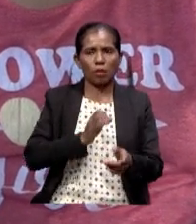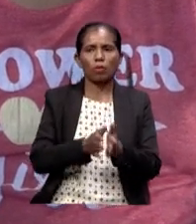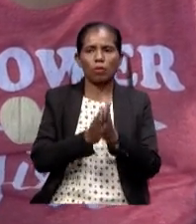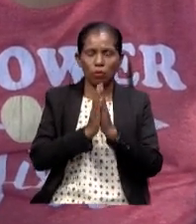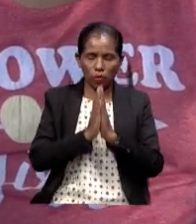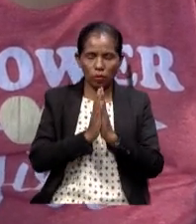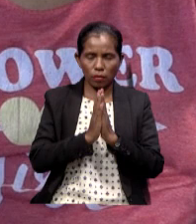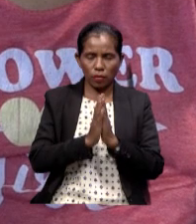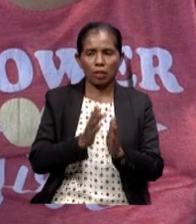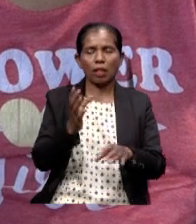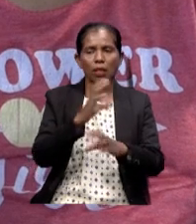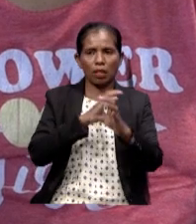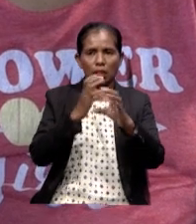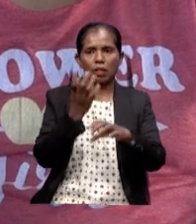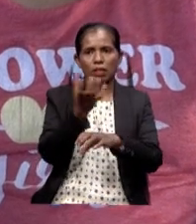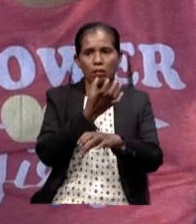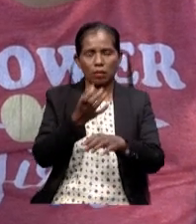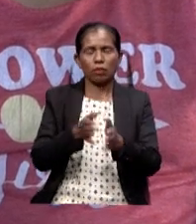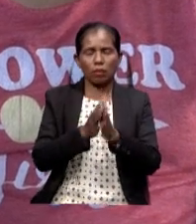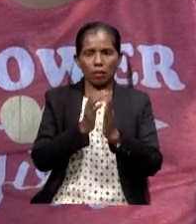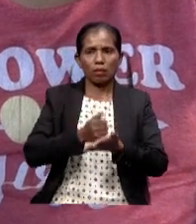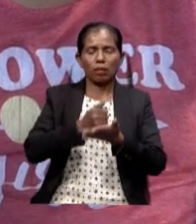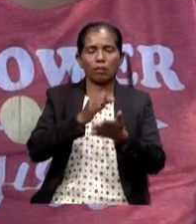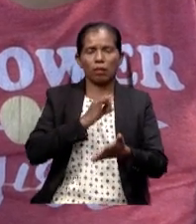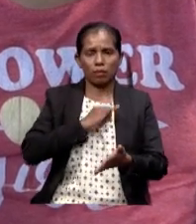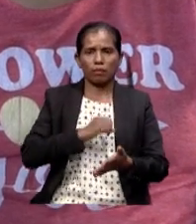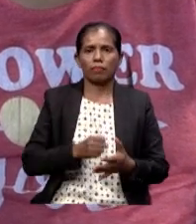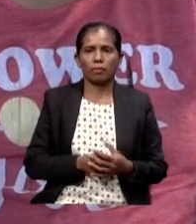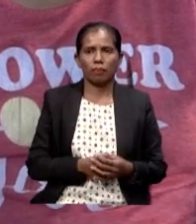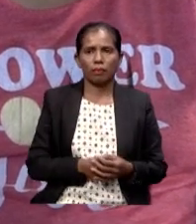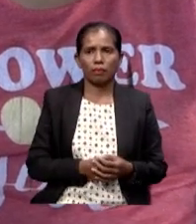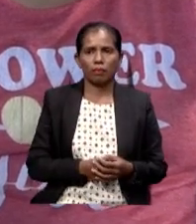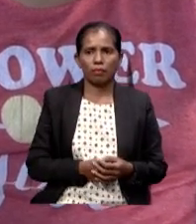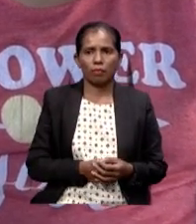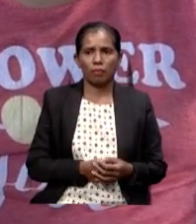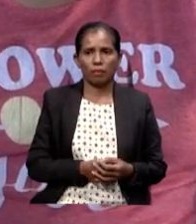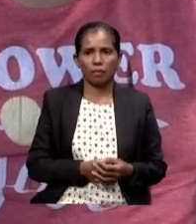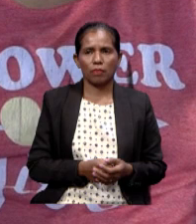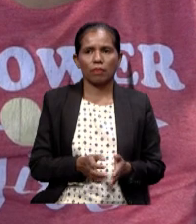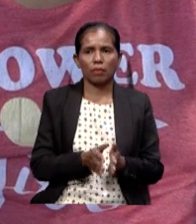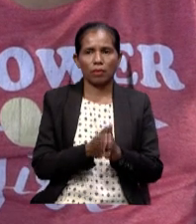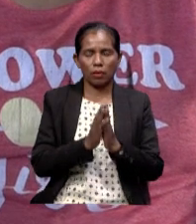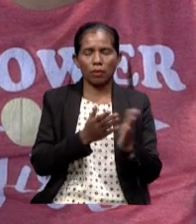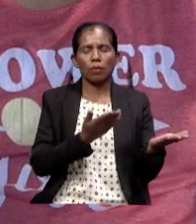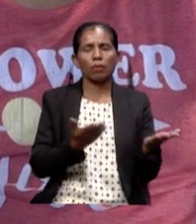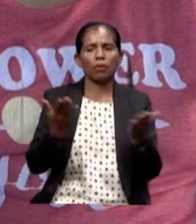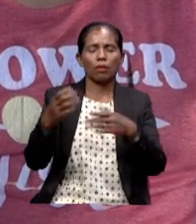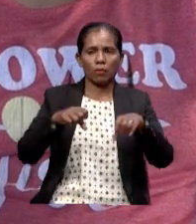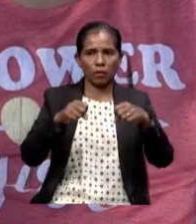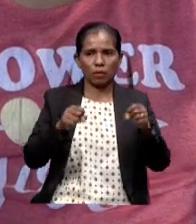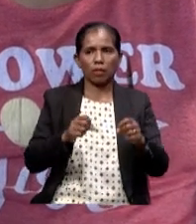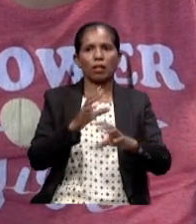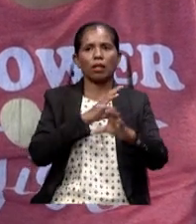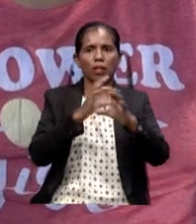ablan si Ablan susu azura pali bahau. Ha. Ablan susu azura bahau dan tulahan motor. Hau dan kareta